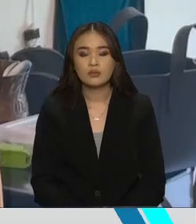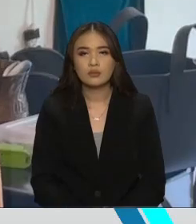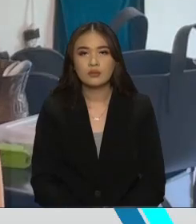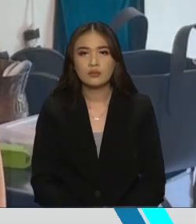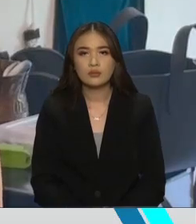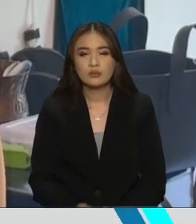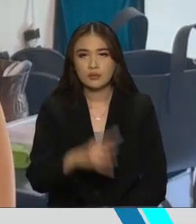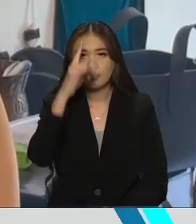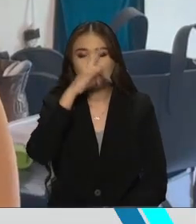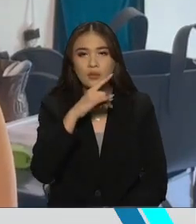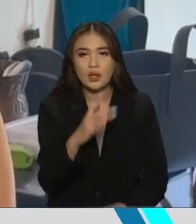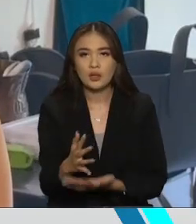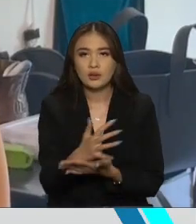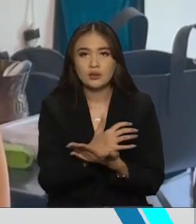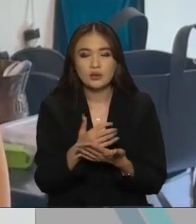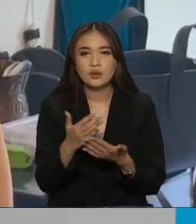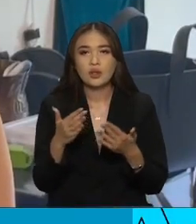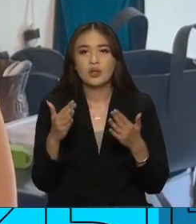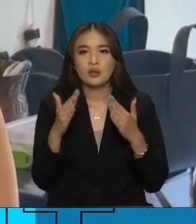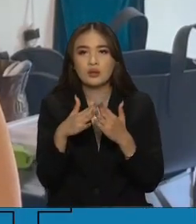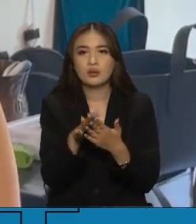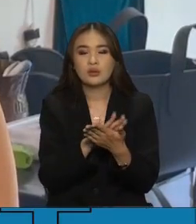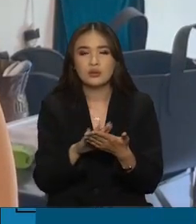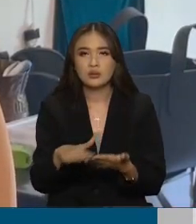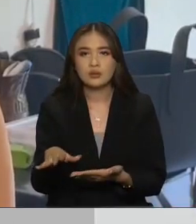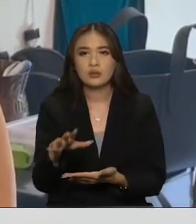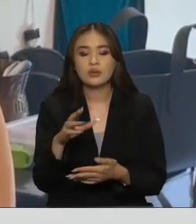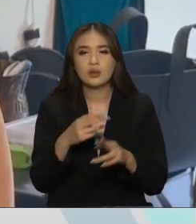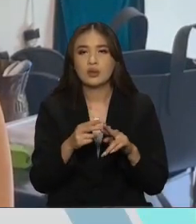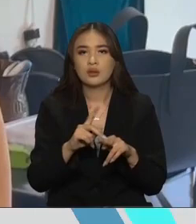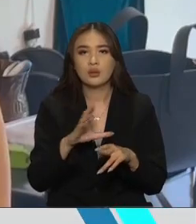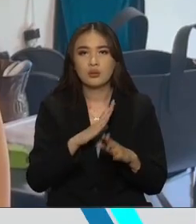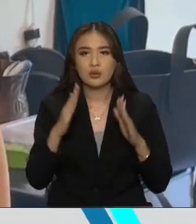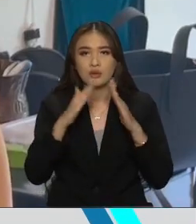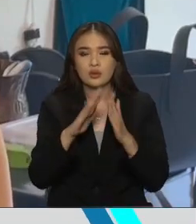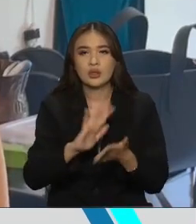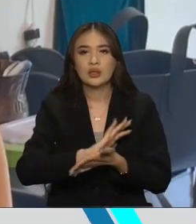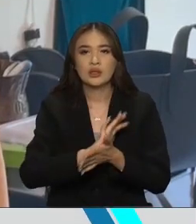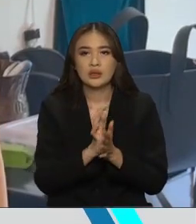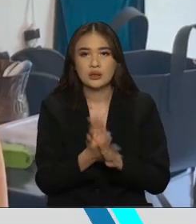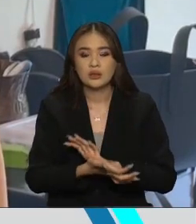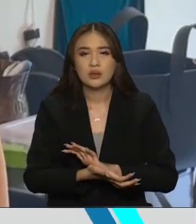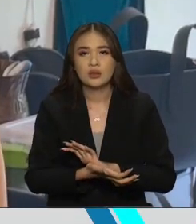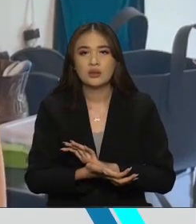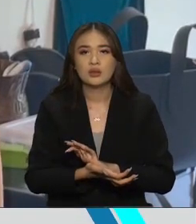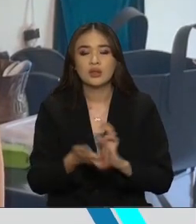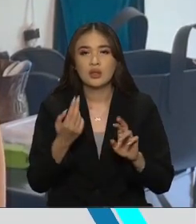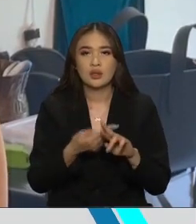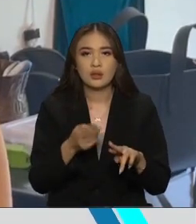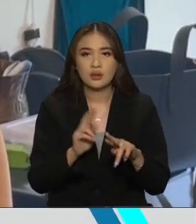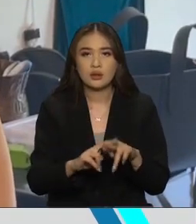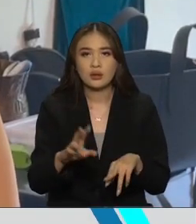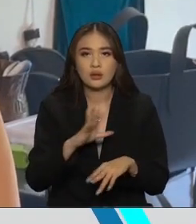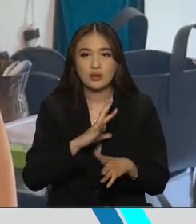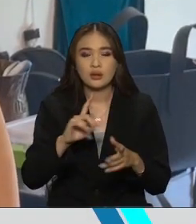Қазақтар жинап жүргеміз, үйде жиналып жүргеміз. Бірақ үйге сыймайтын болдық. Ақырында сомен комьюнити